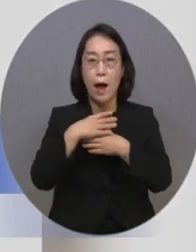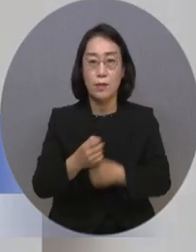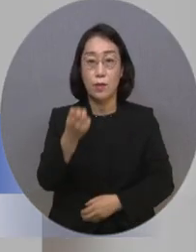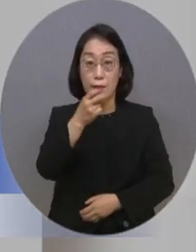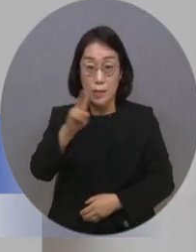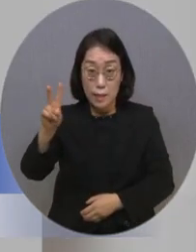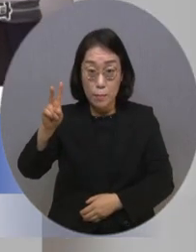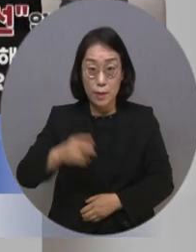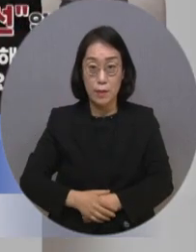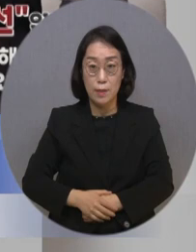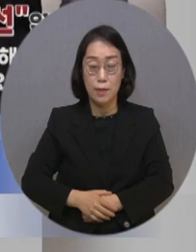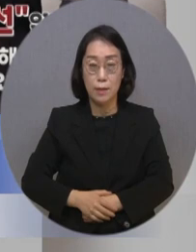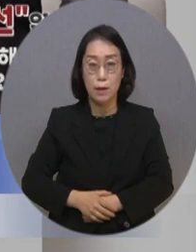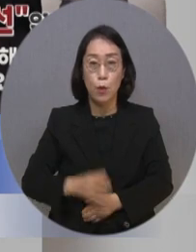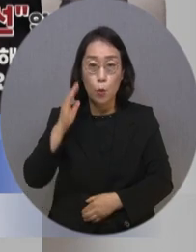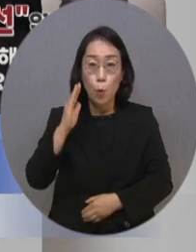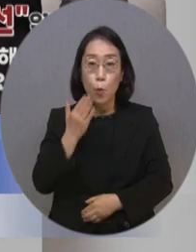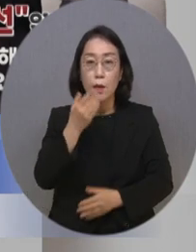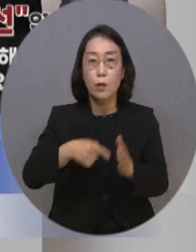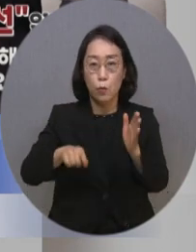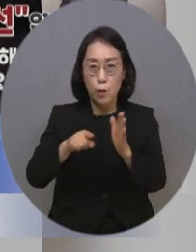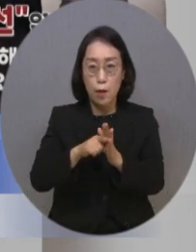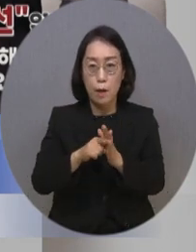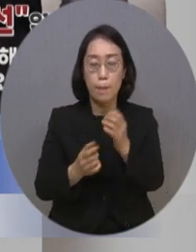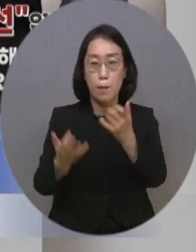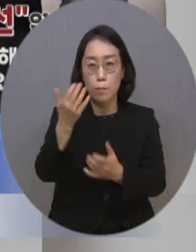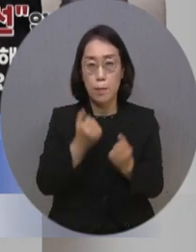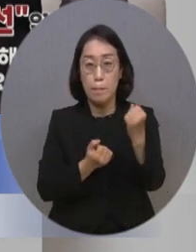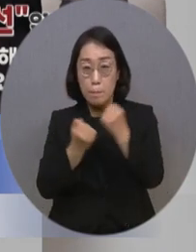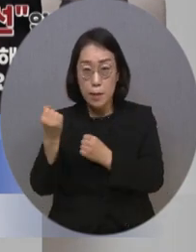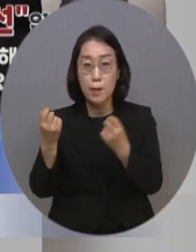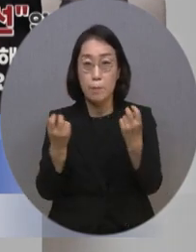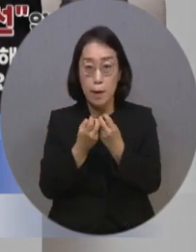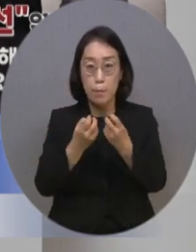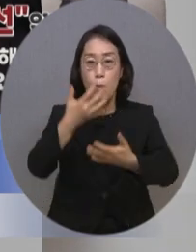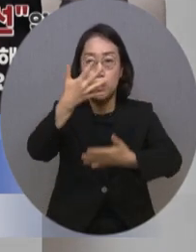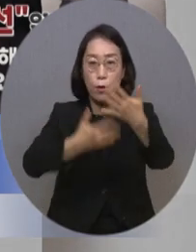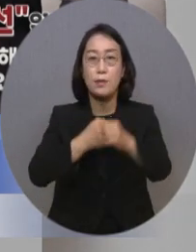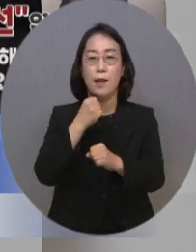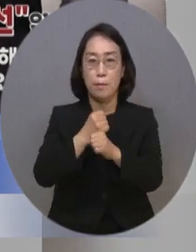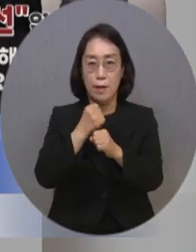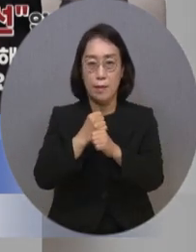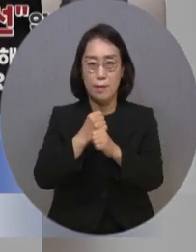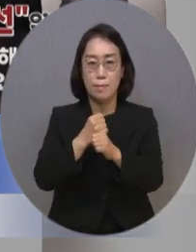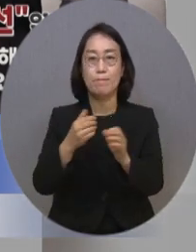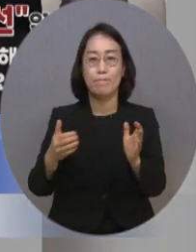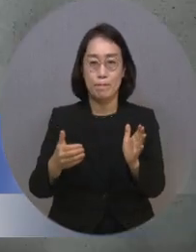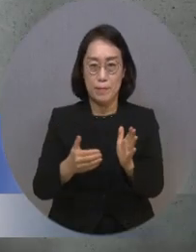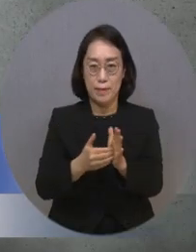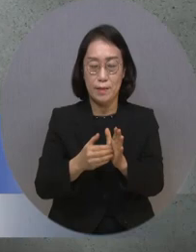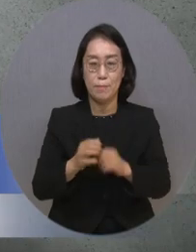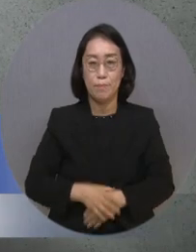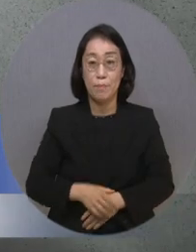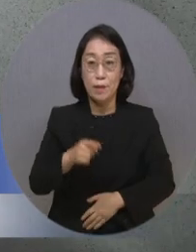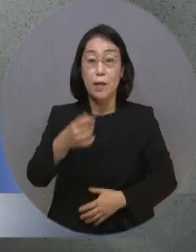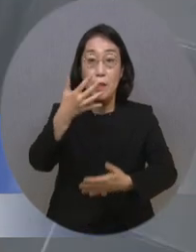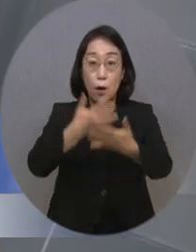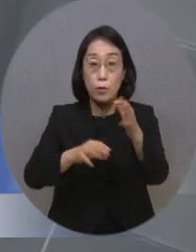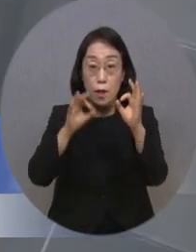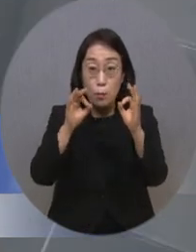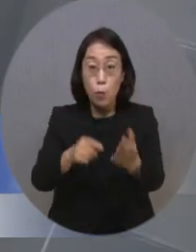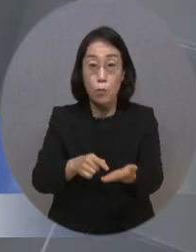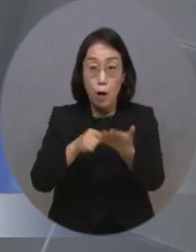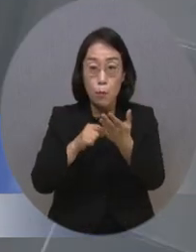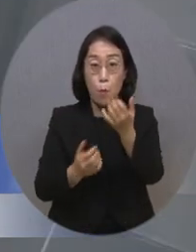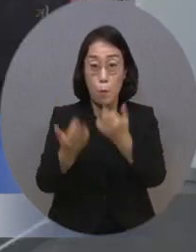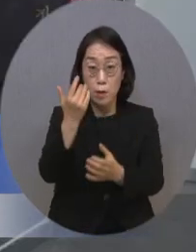TV에서 청각장애인들을 위한 화재 예방 대피 요령을 영상으로 제작해 보급합니다. 해당 영상에는